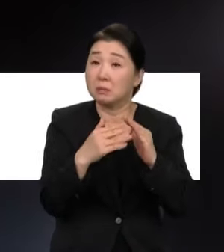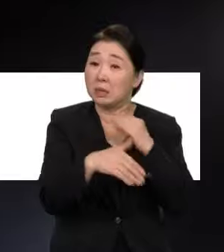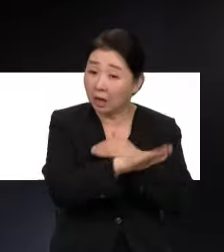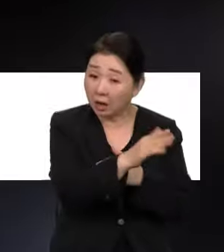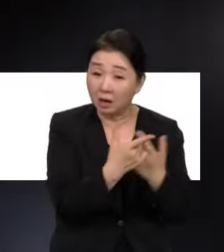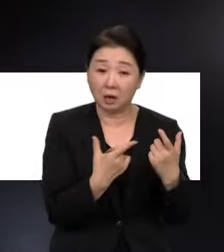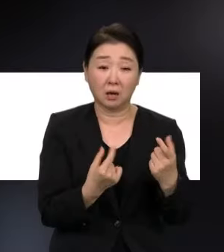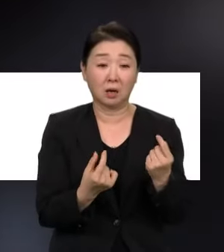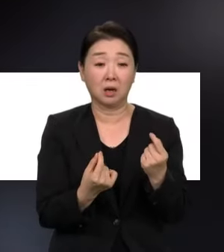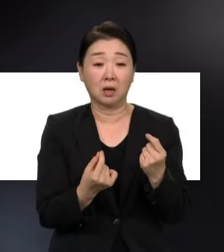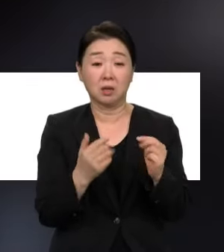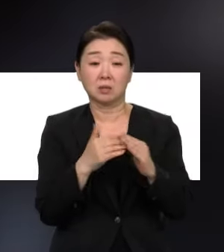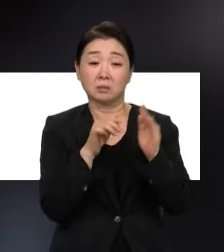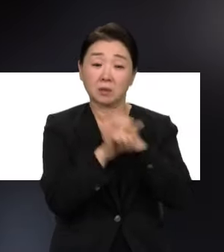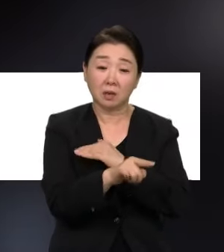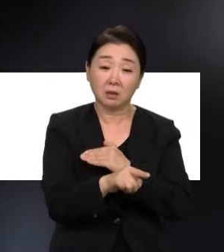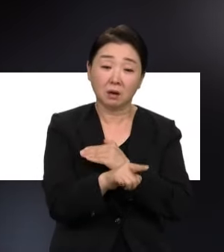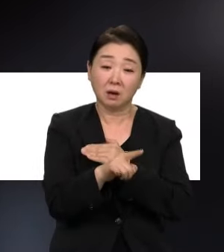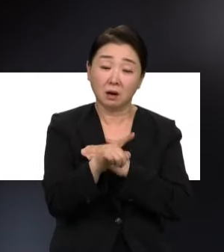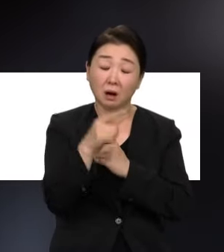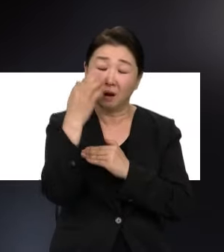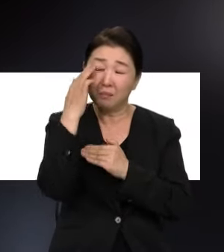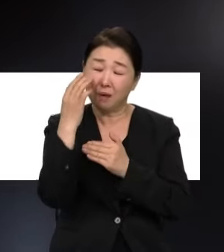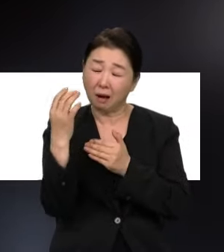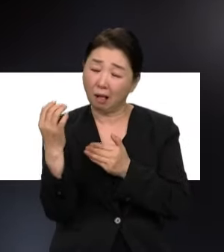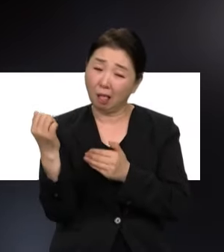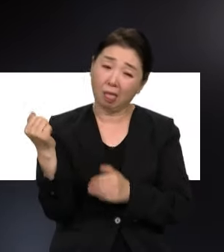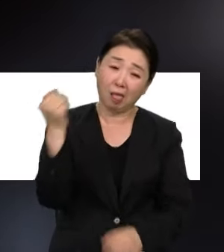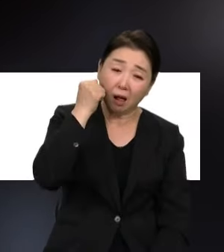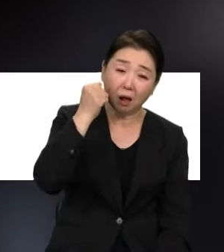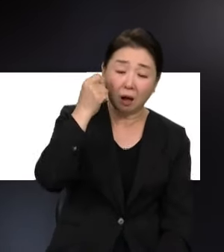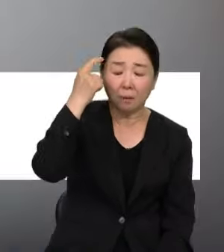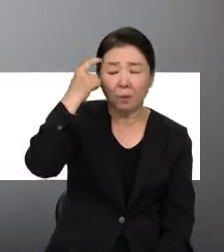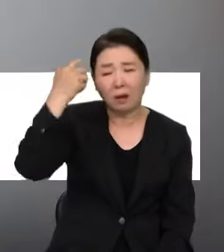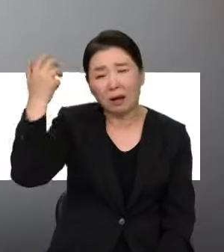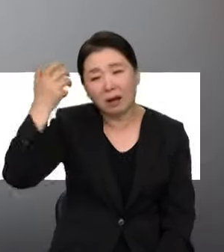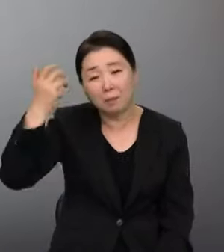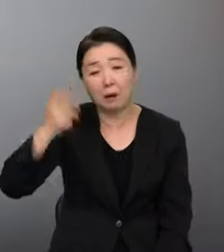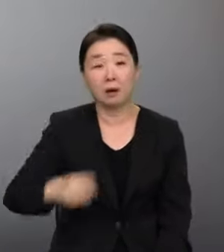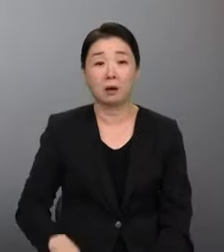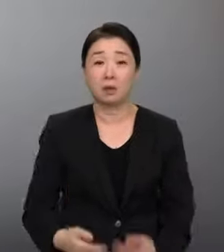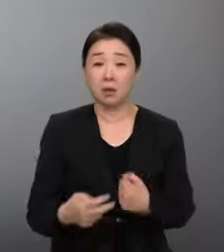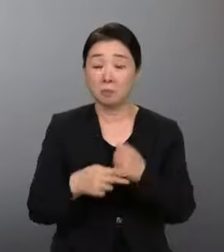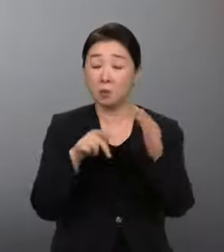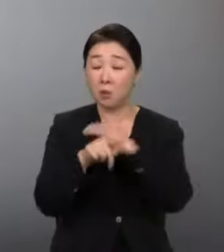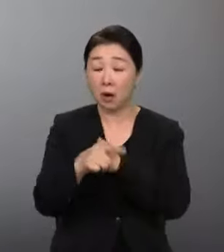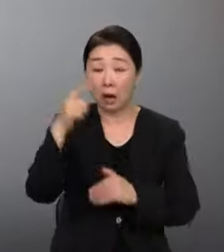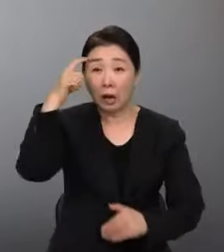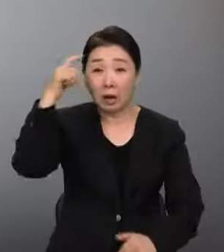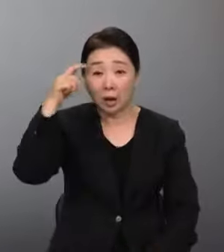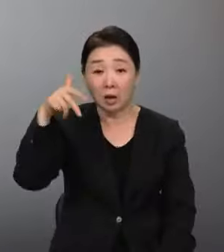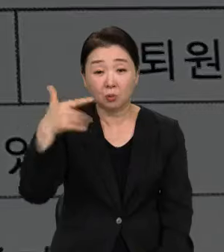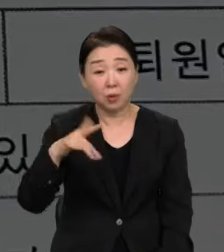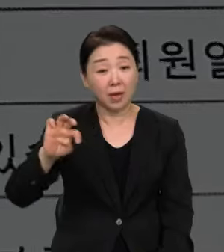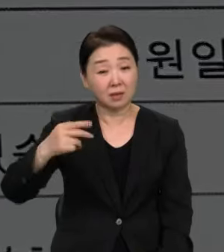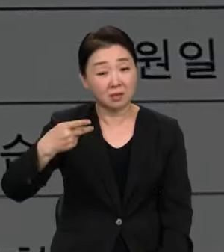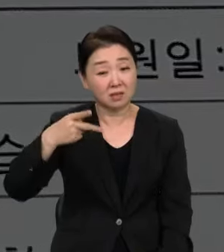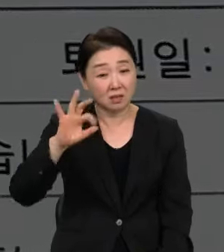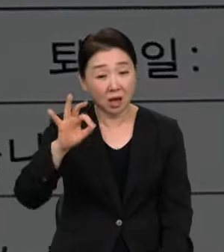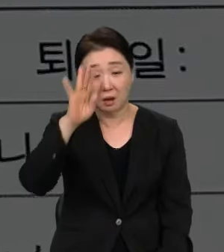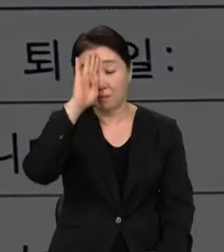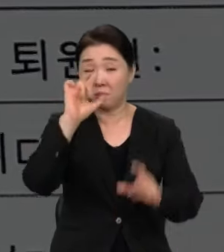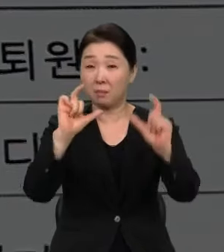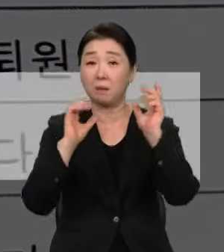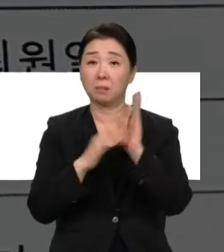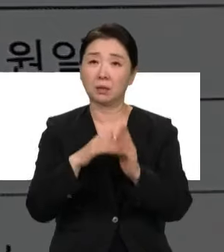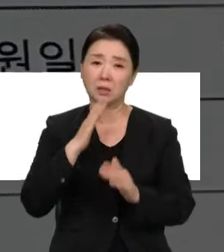갔었는데 집에 가니까 맞은 부위가 머리가 아주 아파서 병원에서 뇌진탕 진단도 받았습니다. 화가